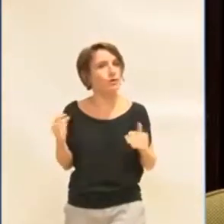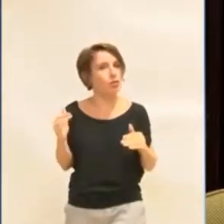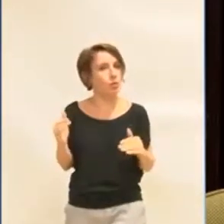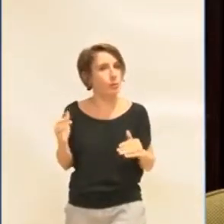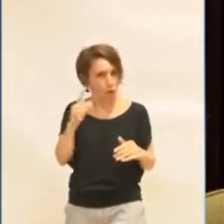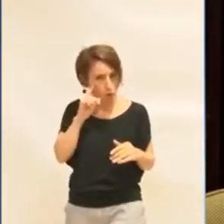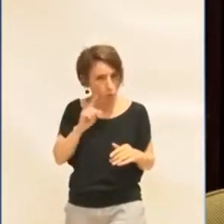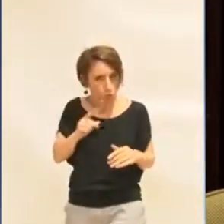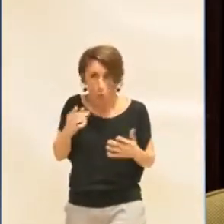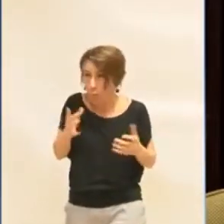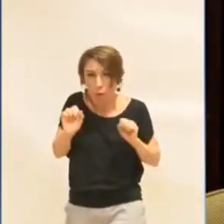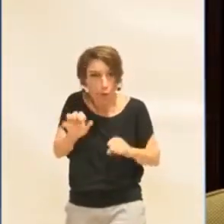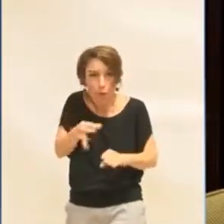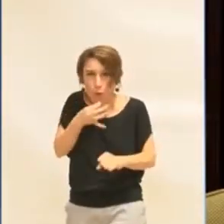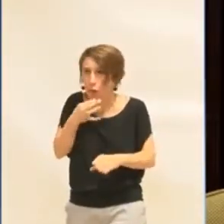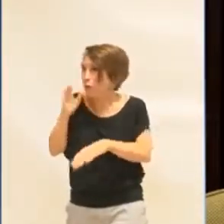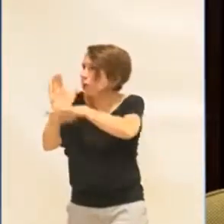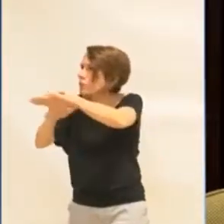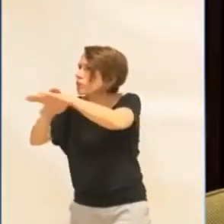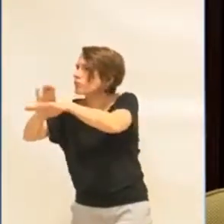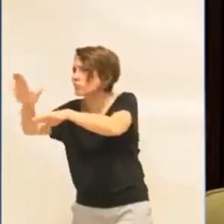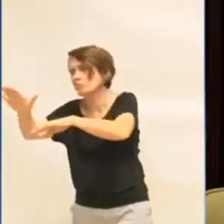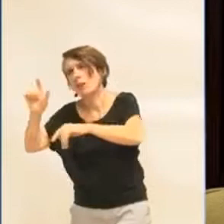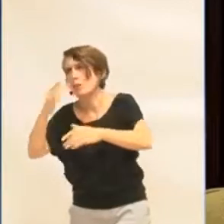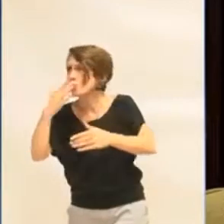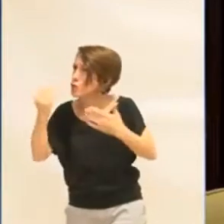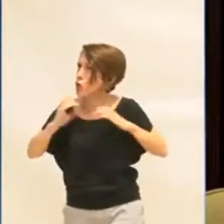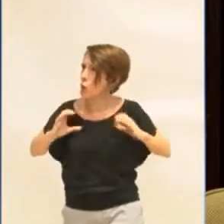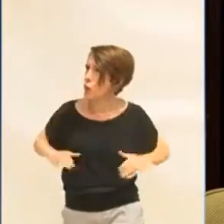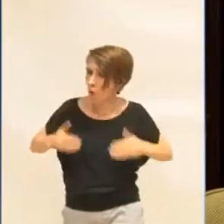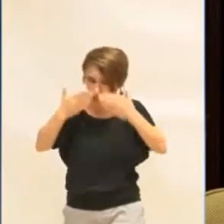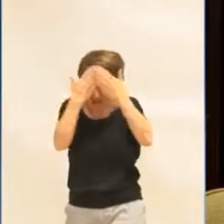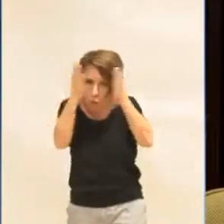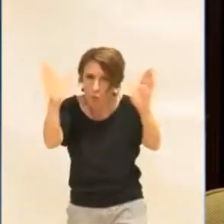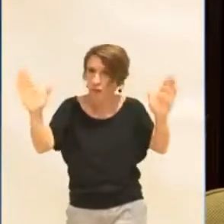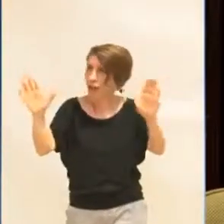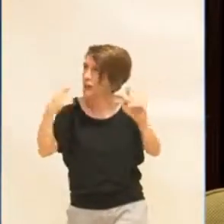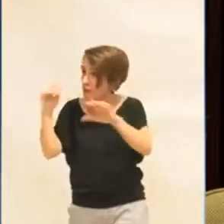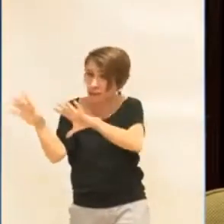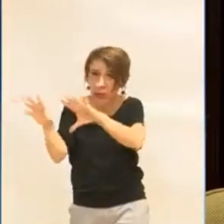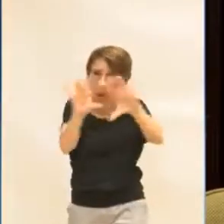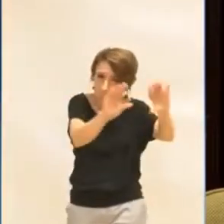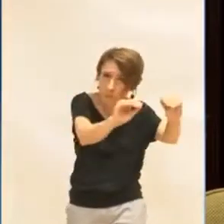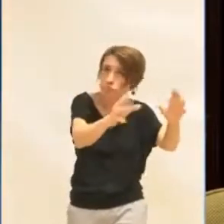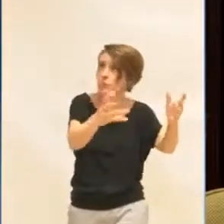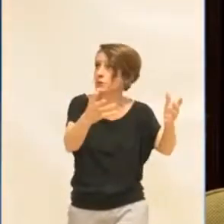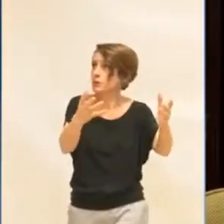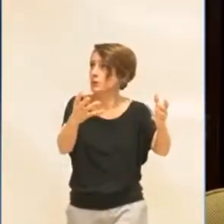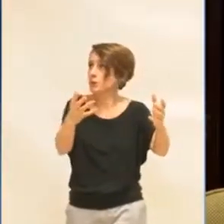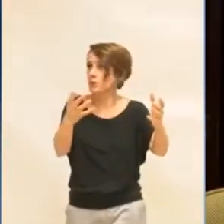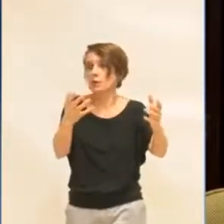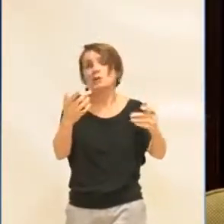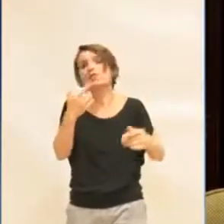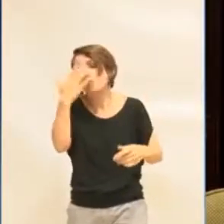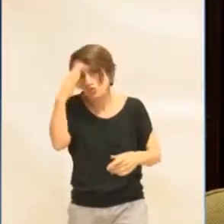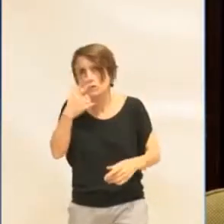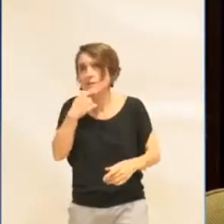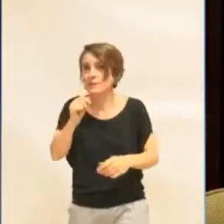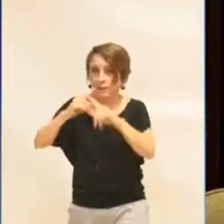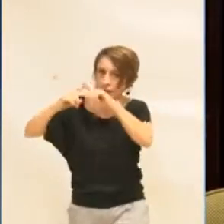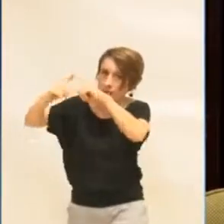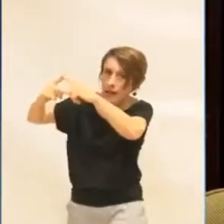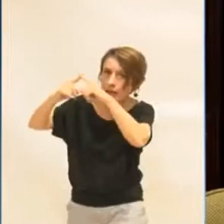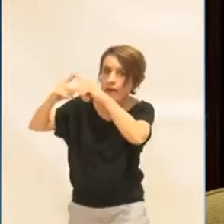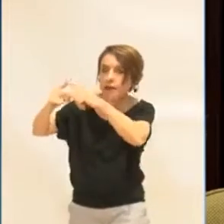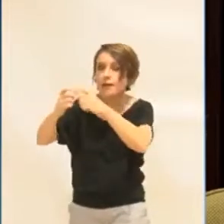de l'ouverture de ce collège et de reconsidérer la carte scolaire des collèges des quartiers sud. Je sais que ce n'est pas facile, mais